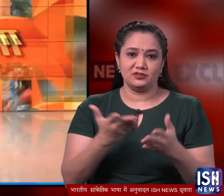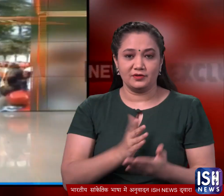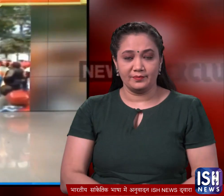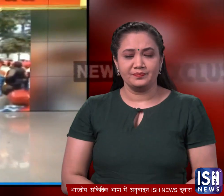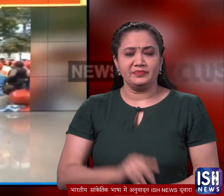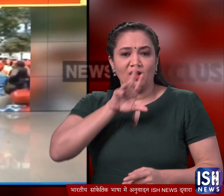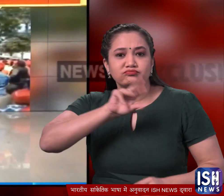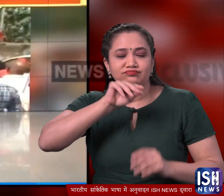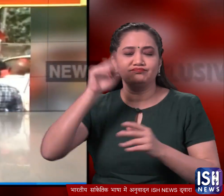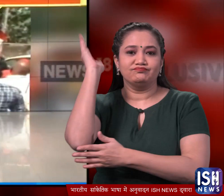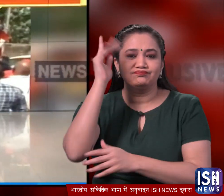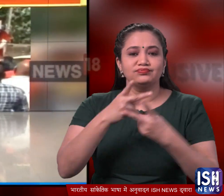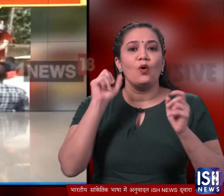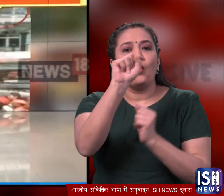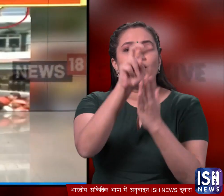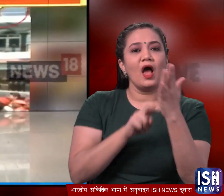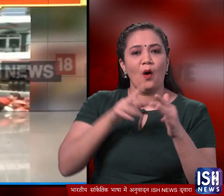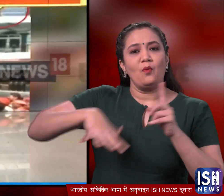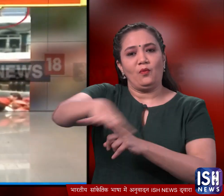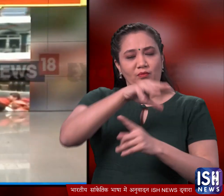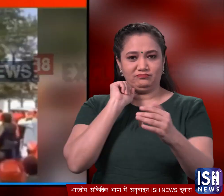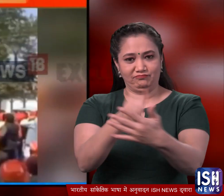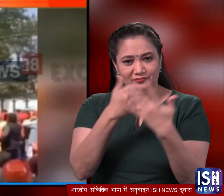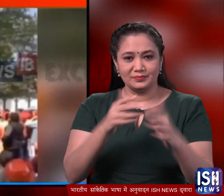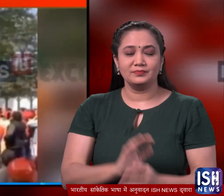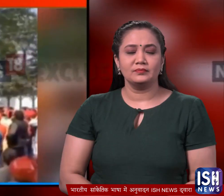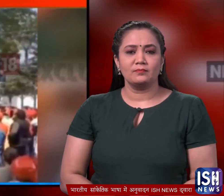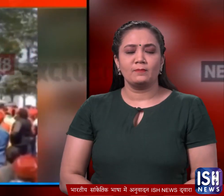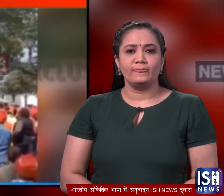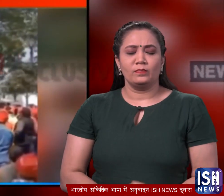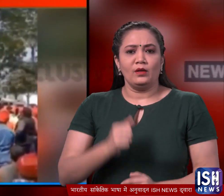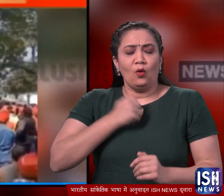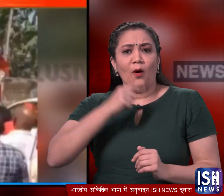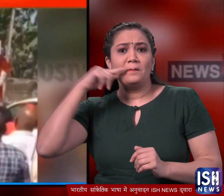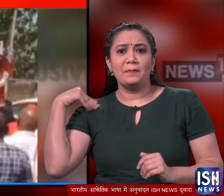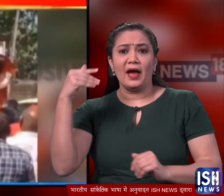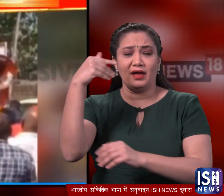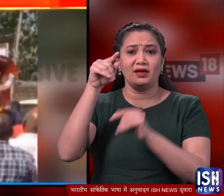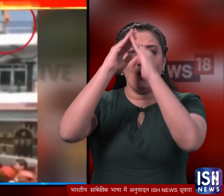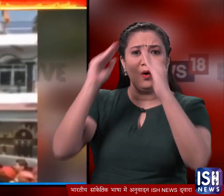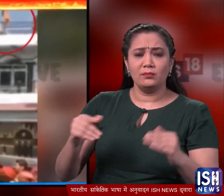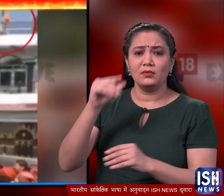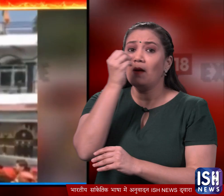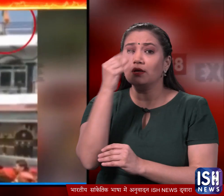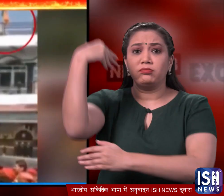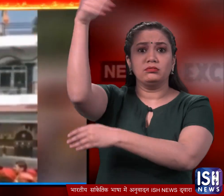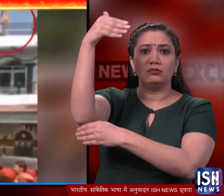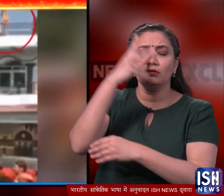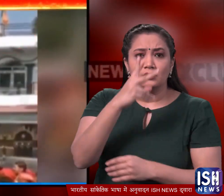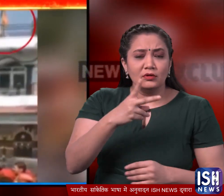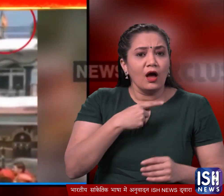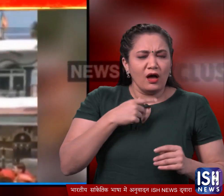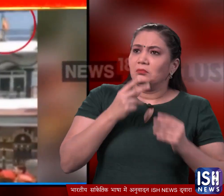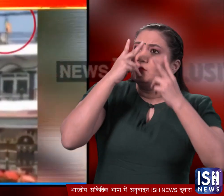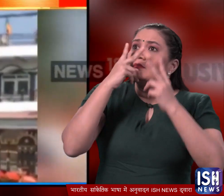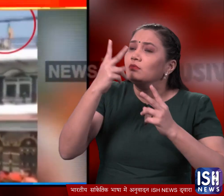गया। बताया गया कि वो प्रचार के लिए अपने गांव पहुंचे थे, लेकिन वहां अपने भाई के घर पर बीजेपी का झंडा लगा